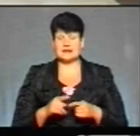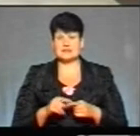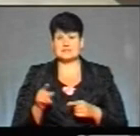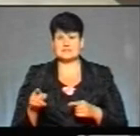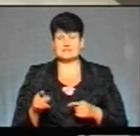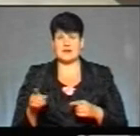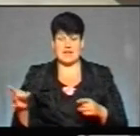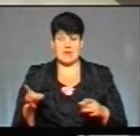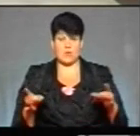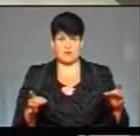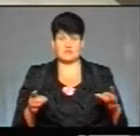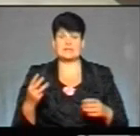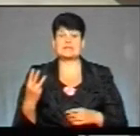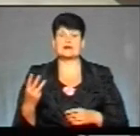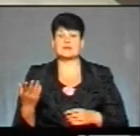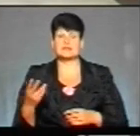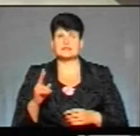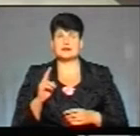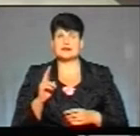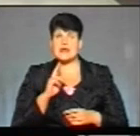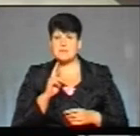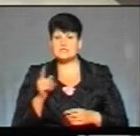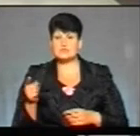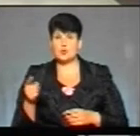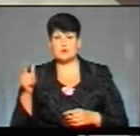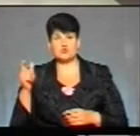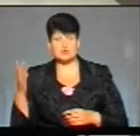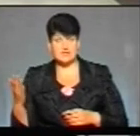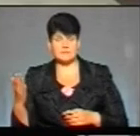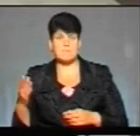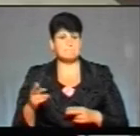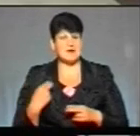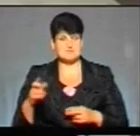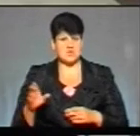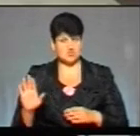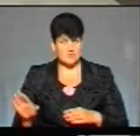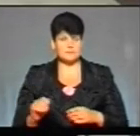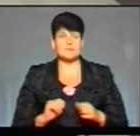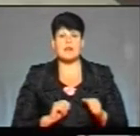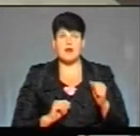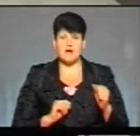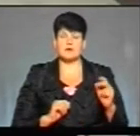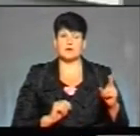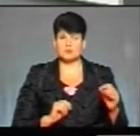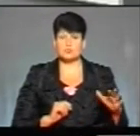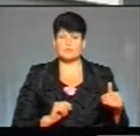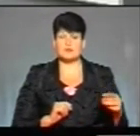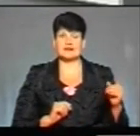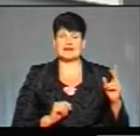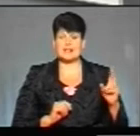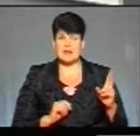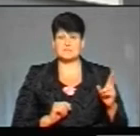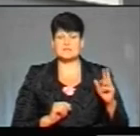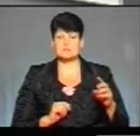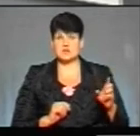адмінрайони. Три – це які саме були? Кременець, Тернопіль, Чортків. Безбережан. Безбережан, так. А Калюшко пропонував Кременець, Бережани,